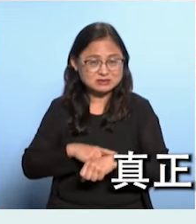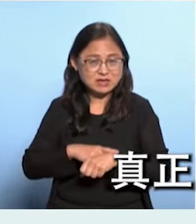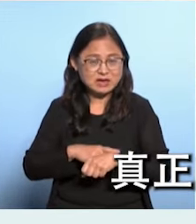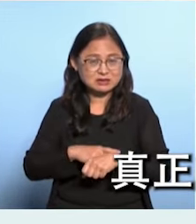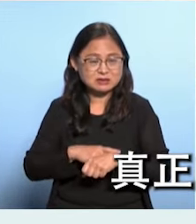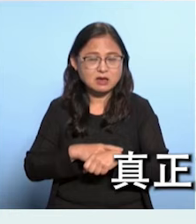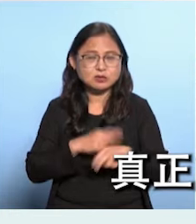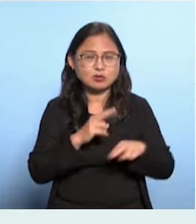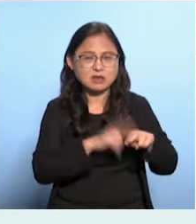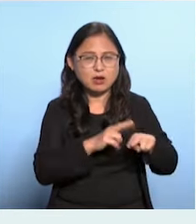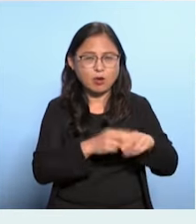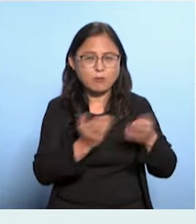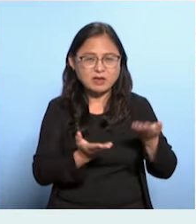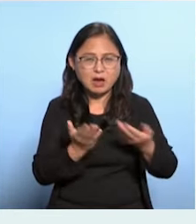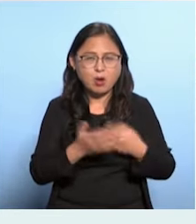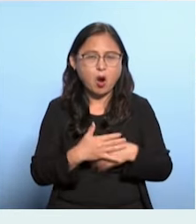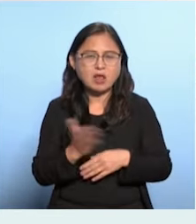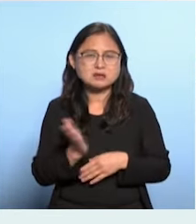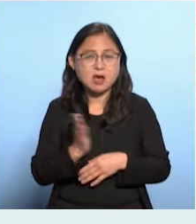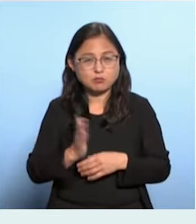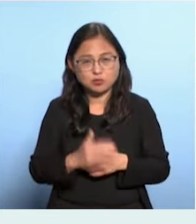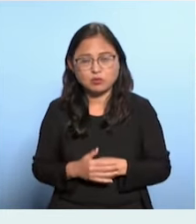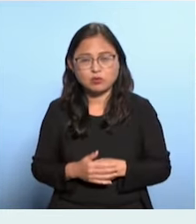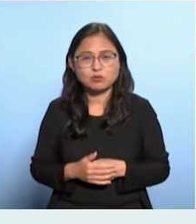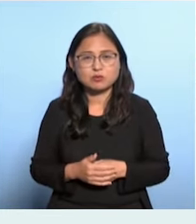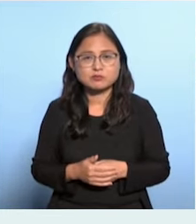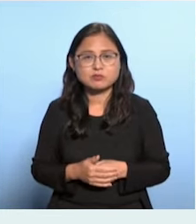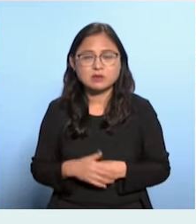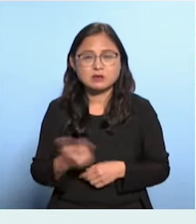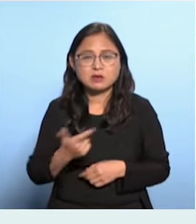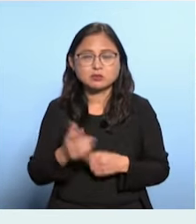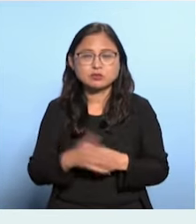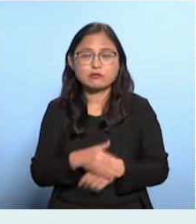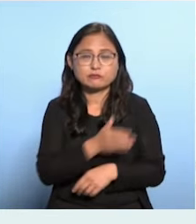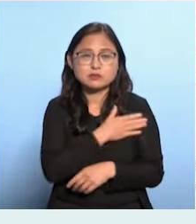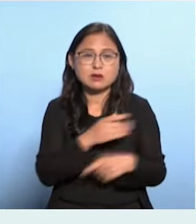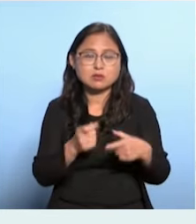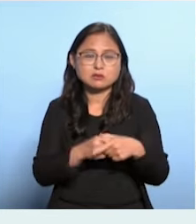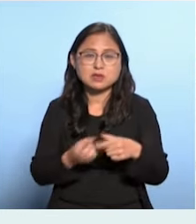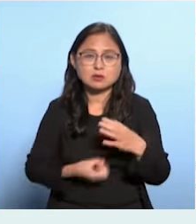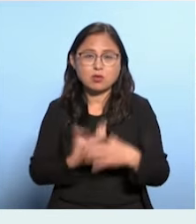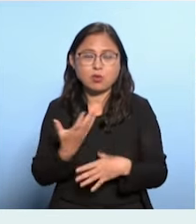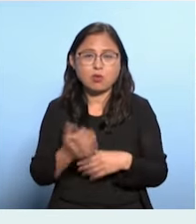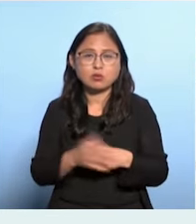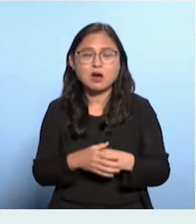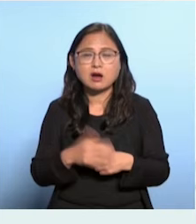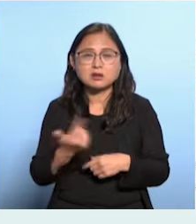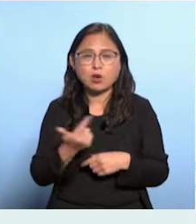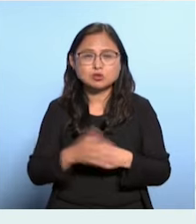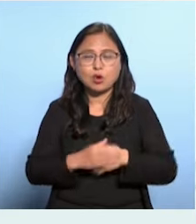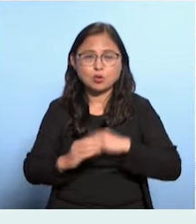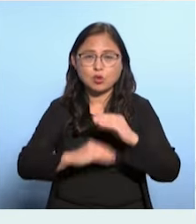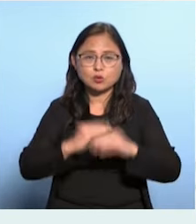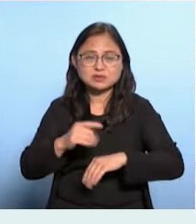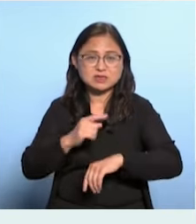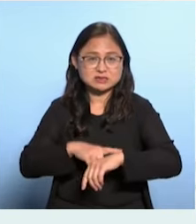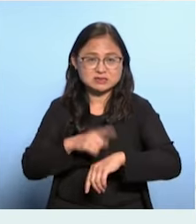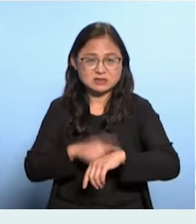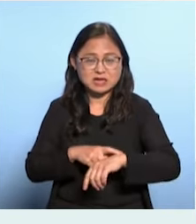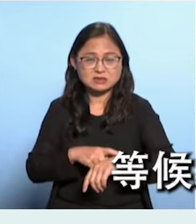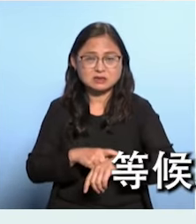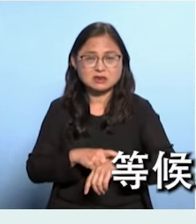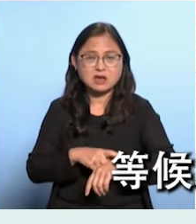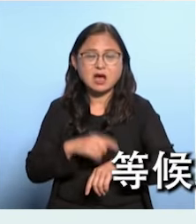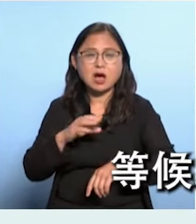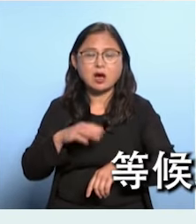會慢過內地。不少承建商更加表示，大量工程的時間是